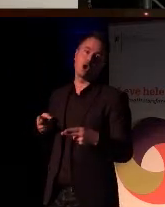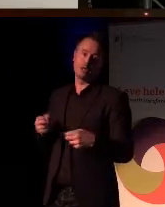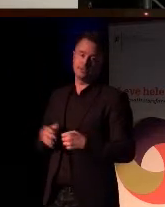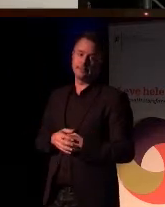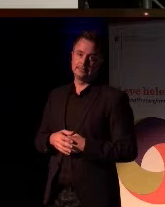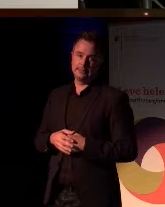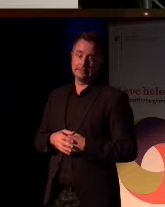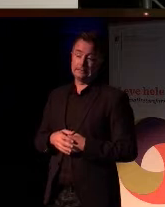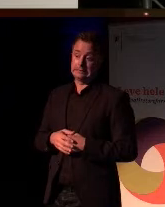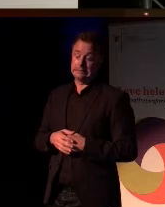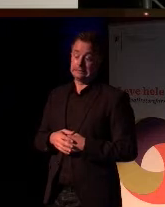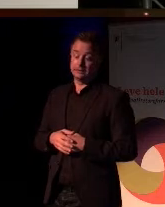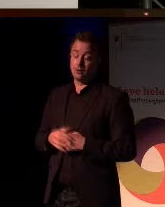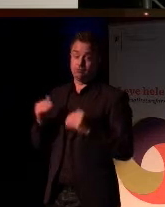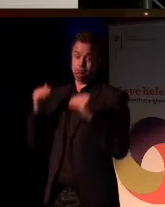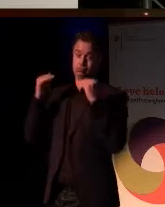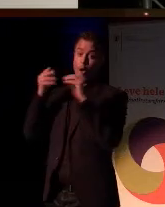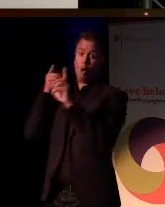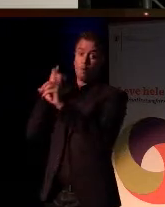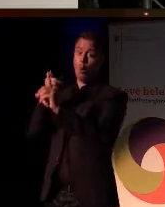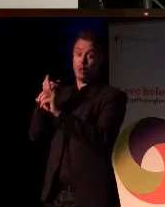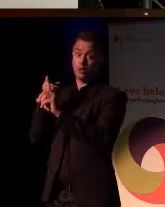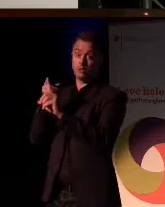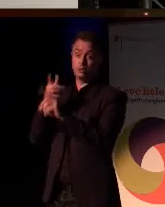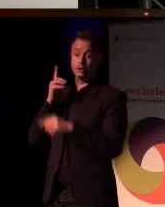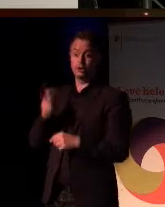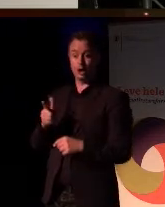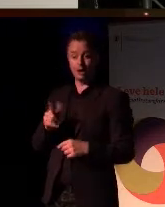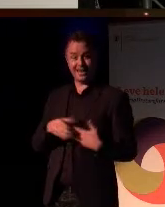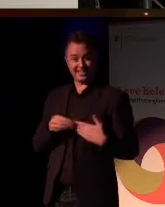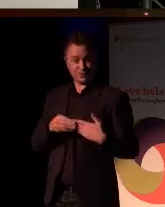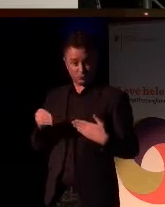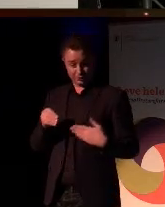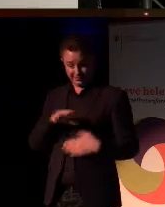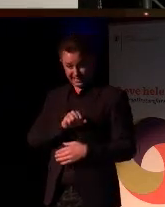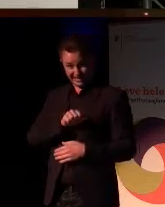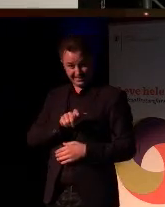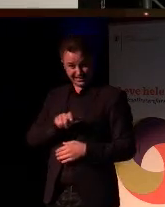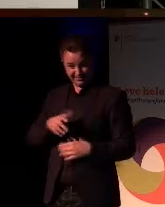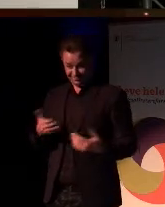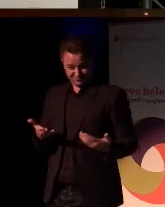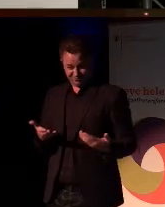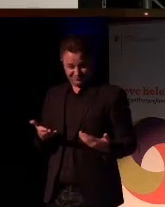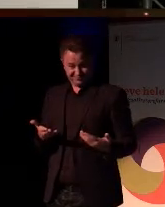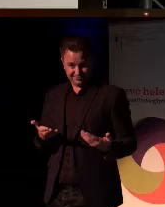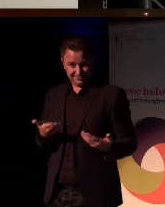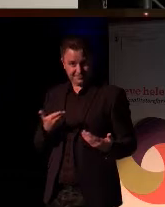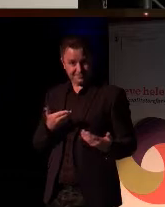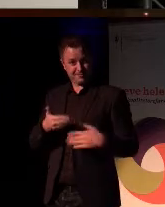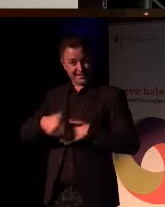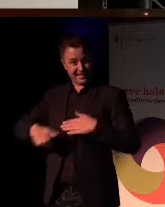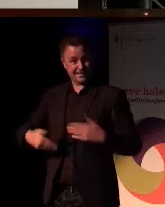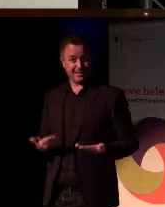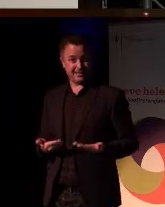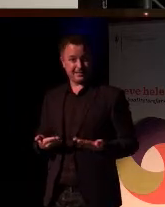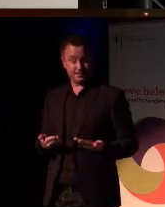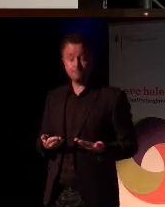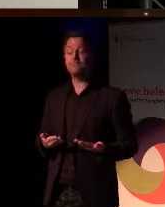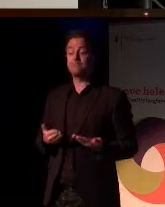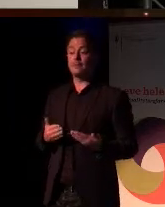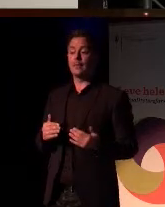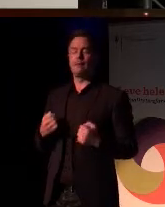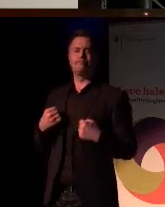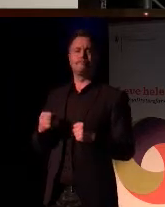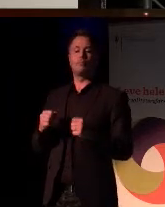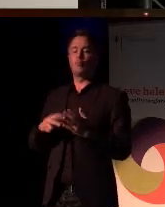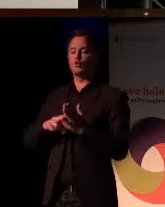enda mer hårete I forhold til de ressursene han hadde tilgjengelig. Så organiserte han et prosjekt. Han